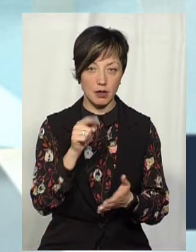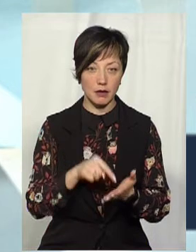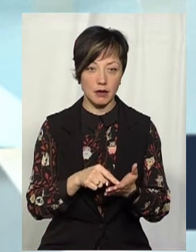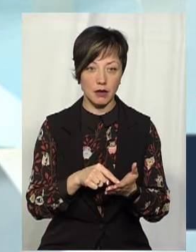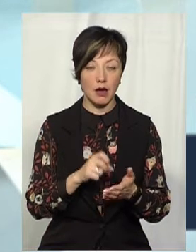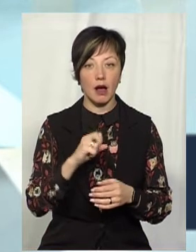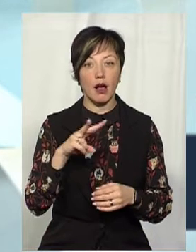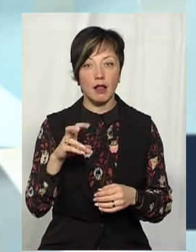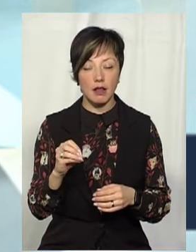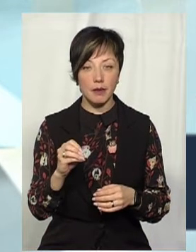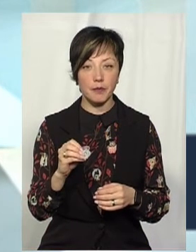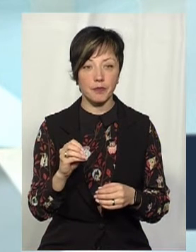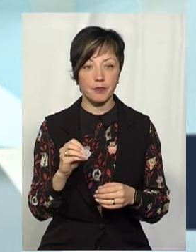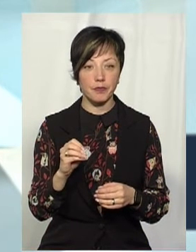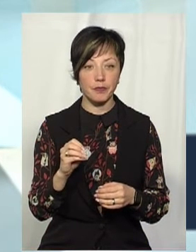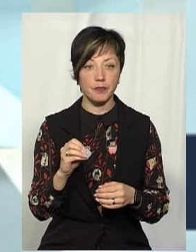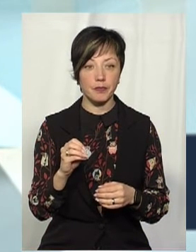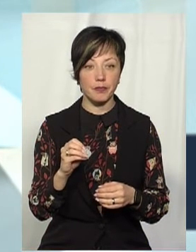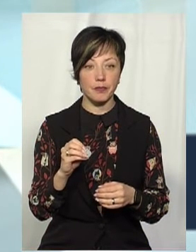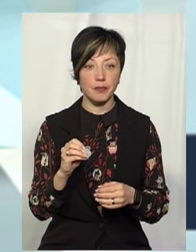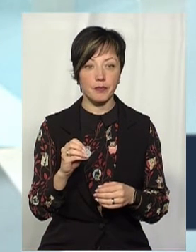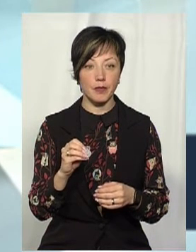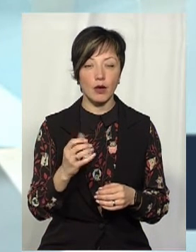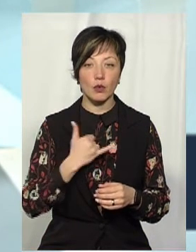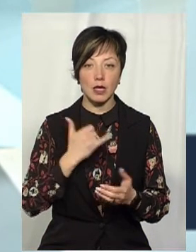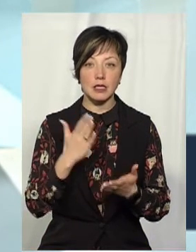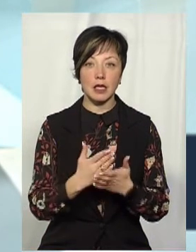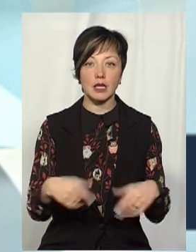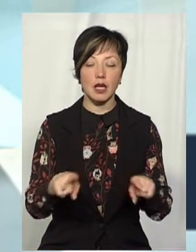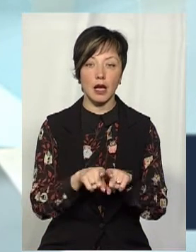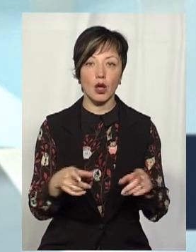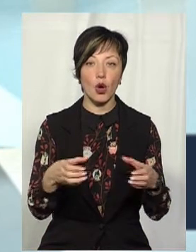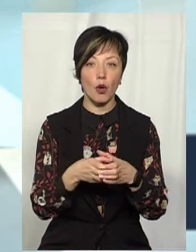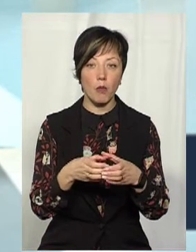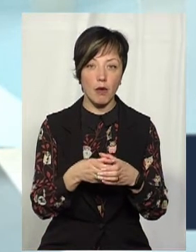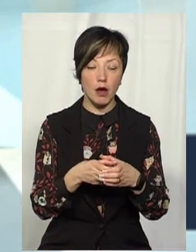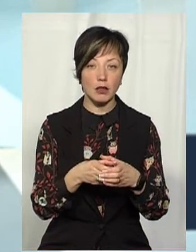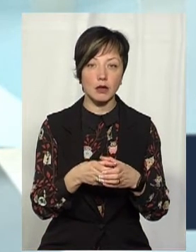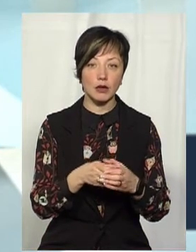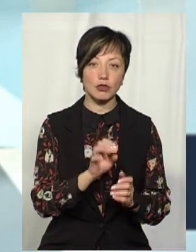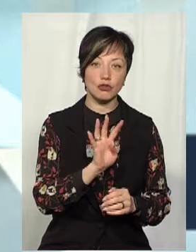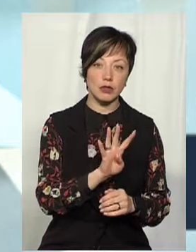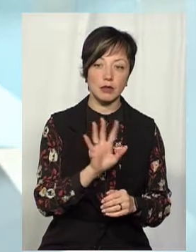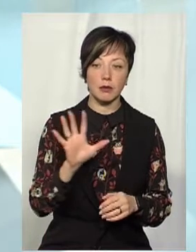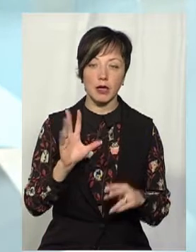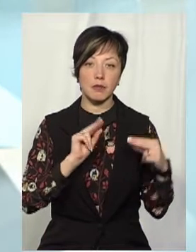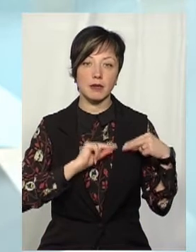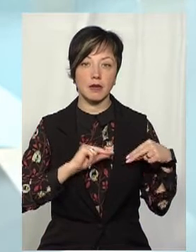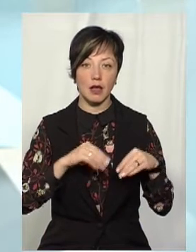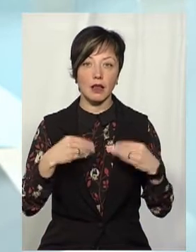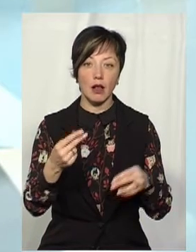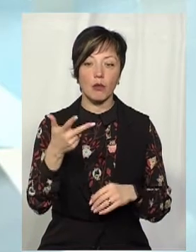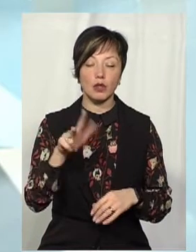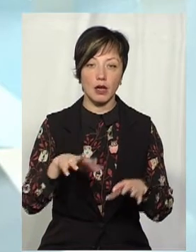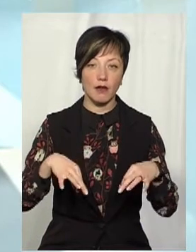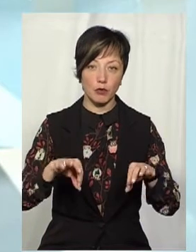працівник автомобіль, але... Дали на, скажімо, там у нас є такі громади, де по 4-5 працівників, їм дали по